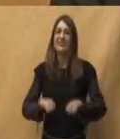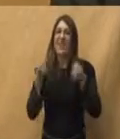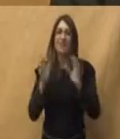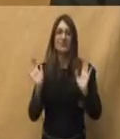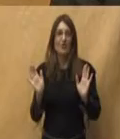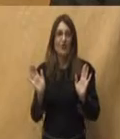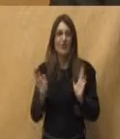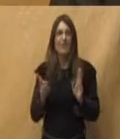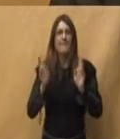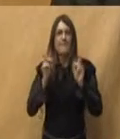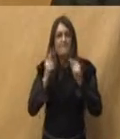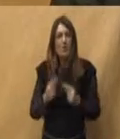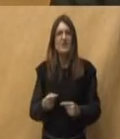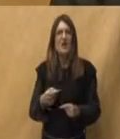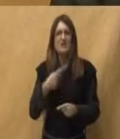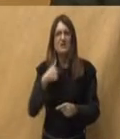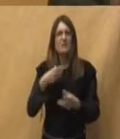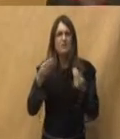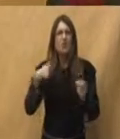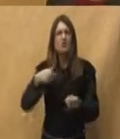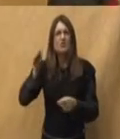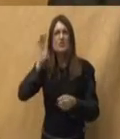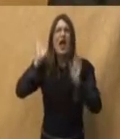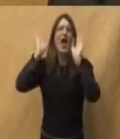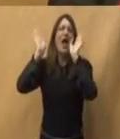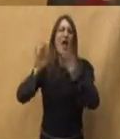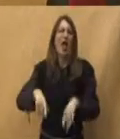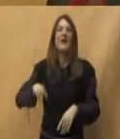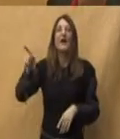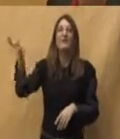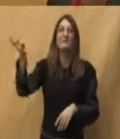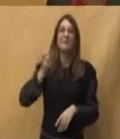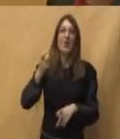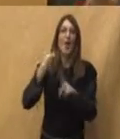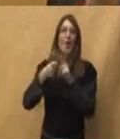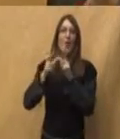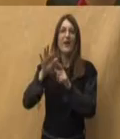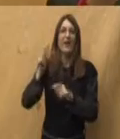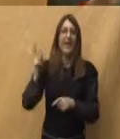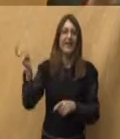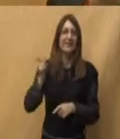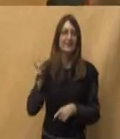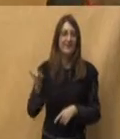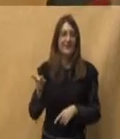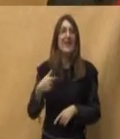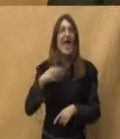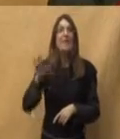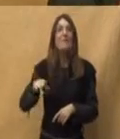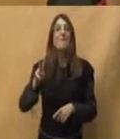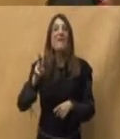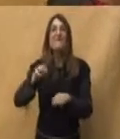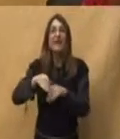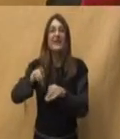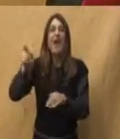ovako, postoji predrasuda. Puno sam slušao, a joj, eno Kulijera. Ja imam vrt kod mamutice.